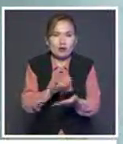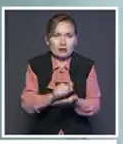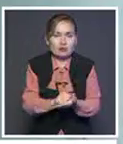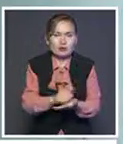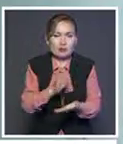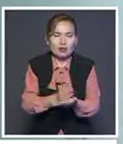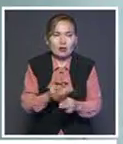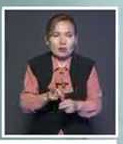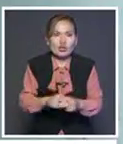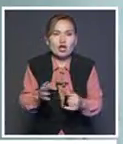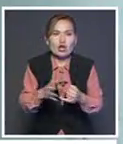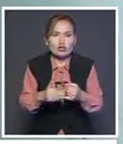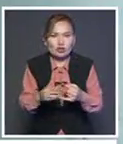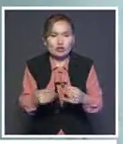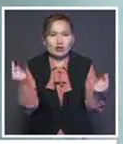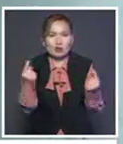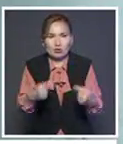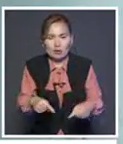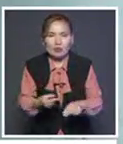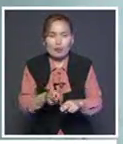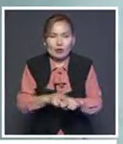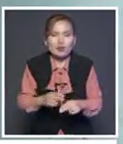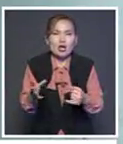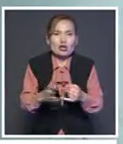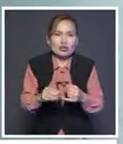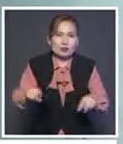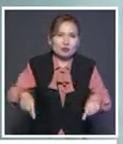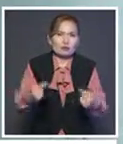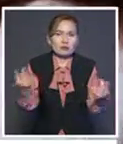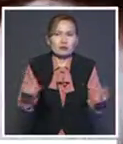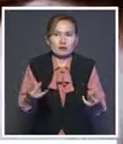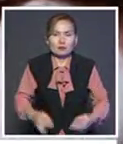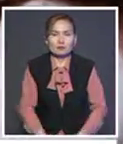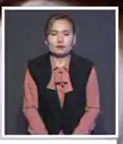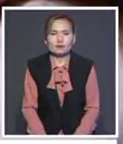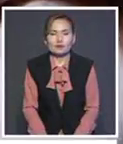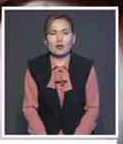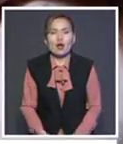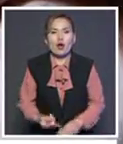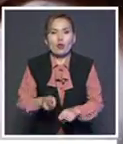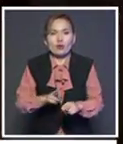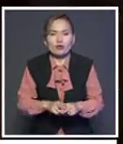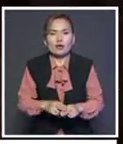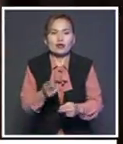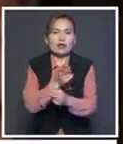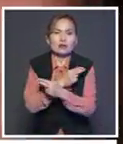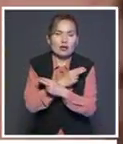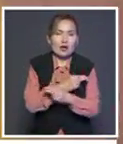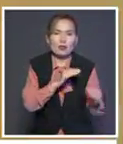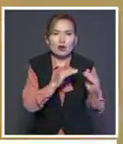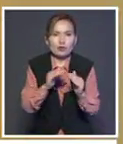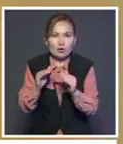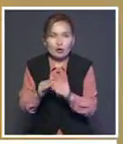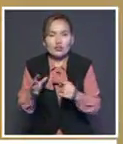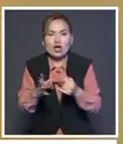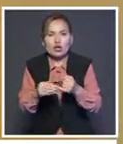Нәтижесінде жер тозады. Егер жер өңделсе, бұлай болмайтын еді. Өзге де саяжай алқаптары назардан тыс қалмады.